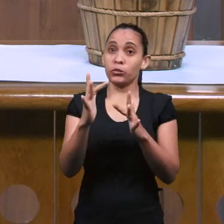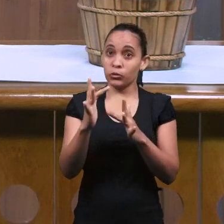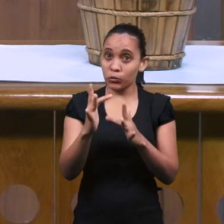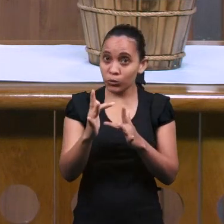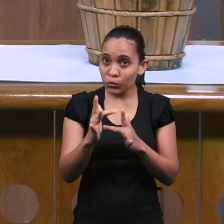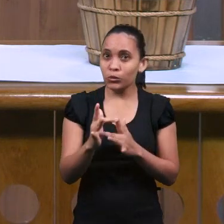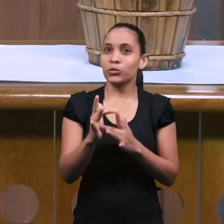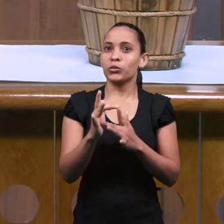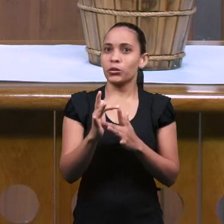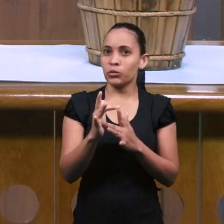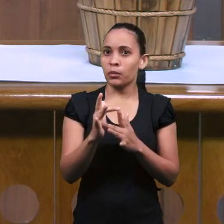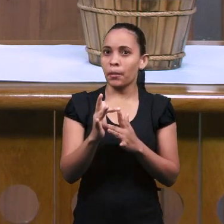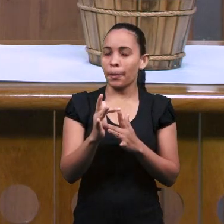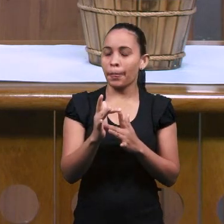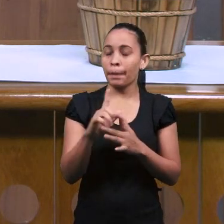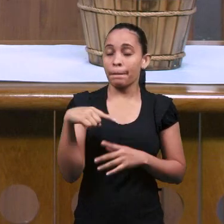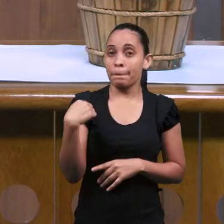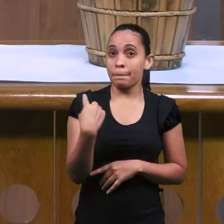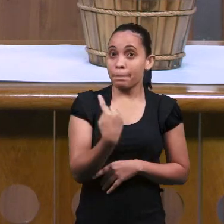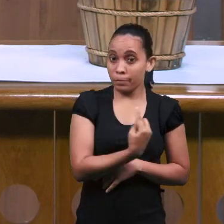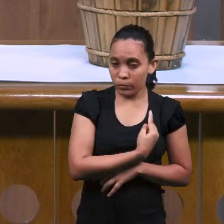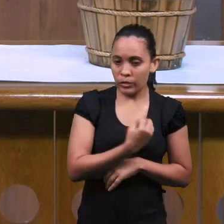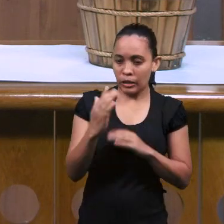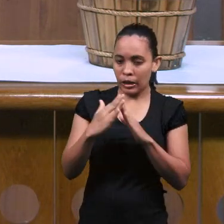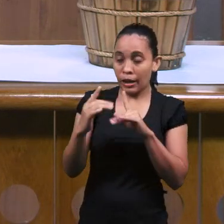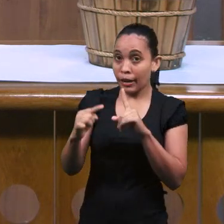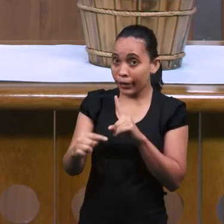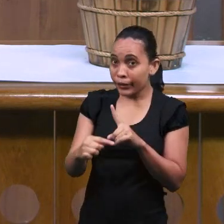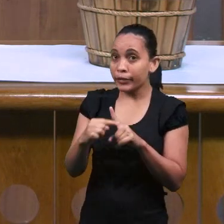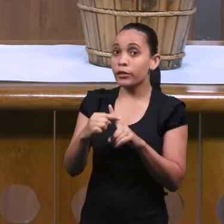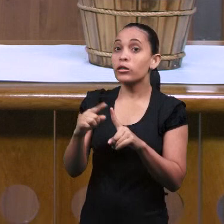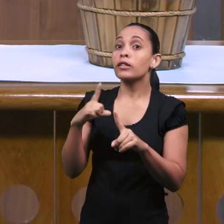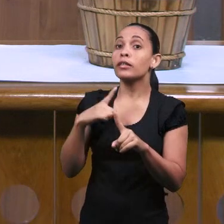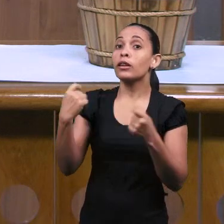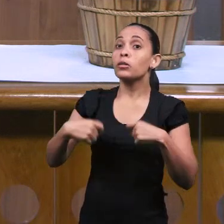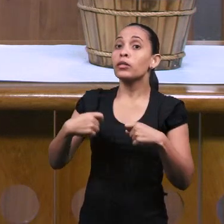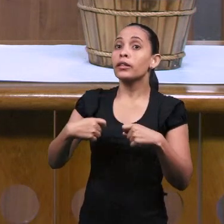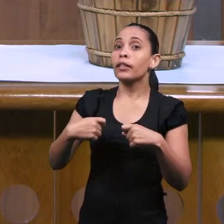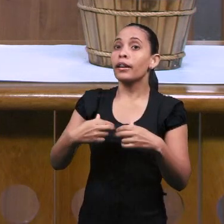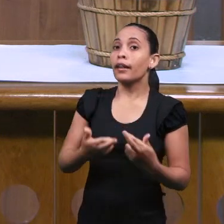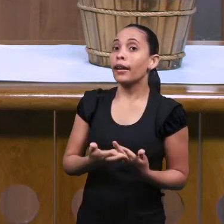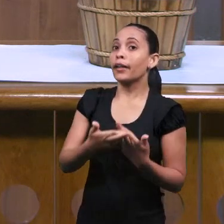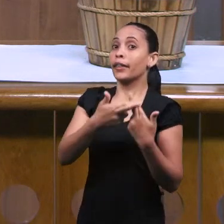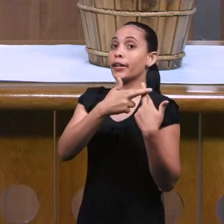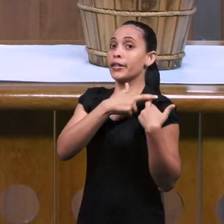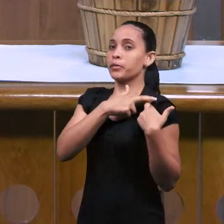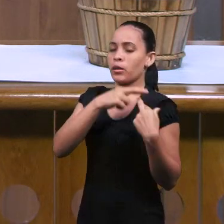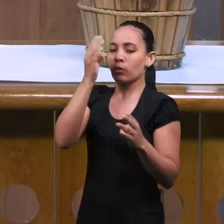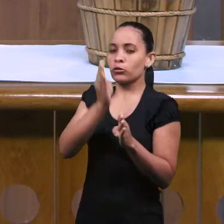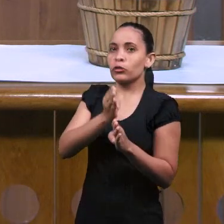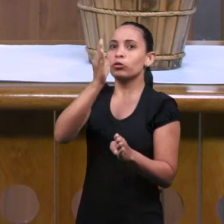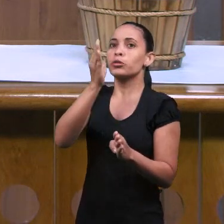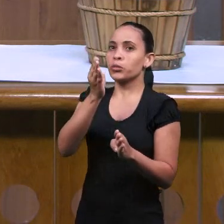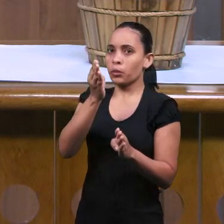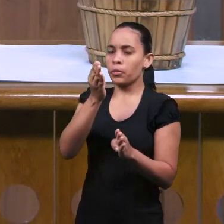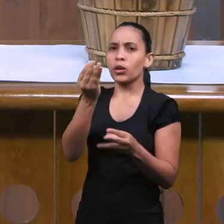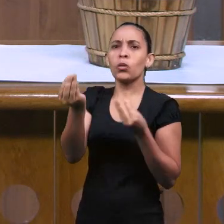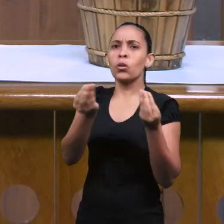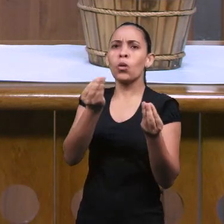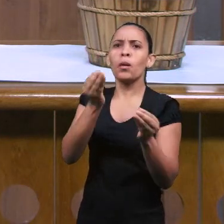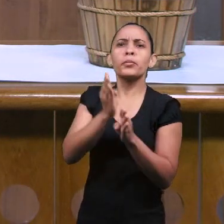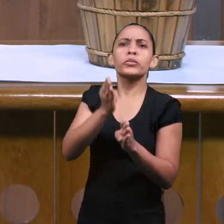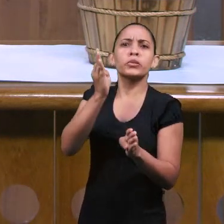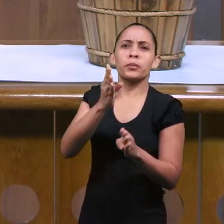Et l'Église, elle a la responsabilité de découvrir ces mystères à travers la révélation du